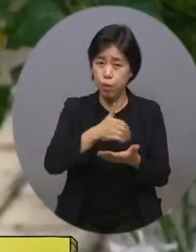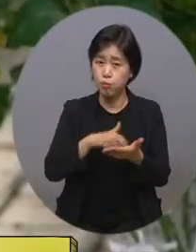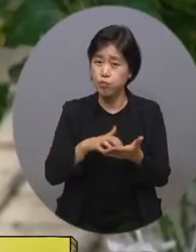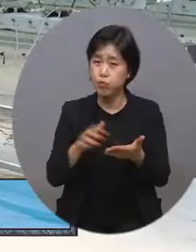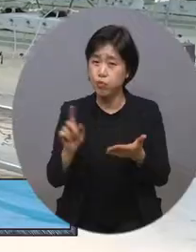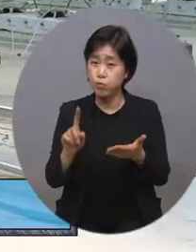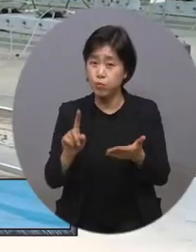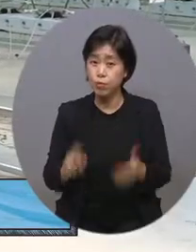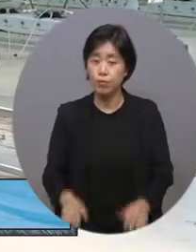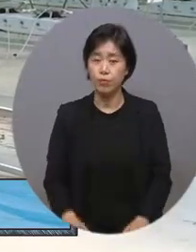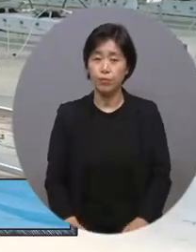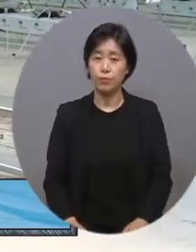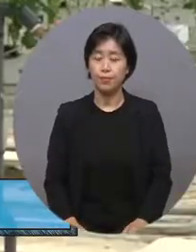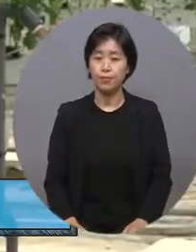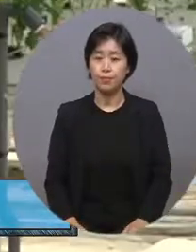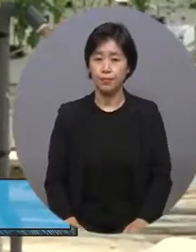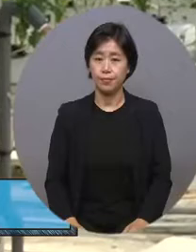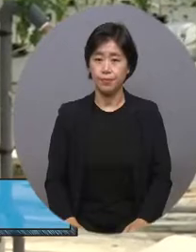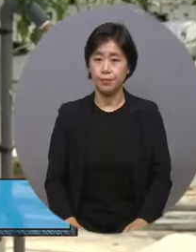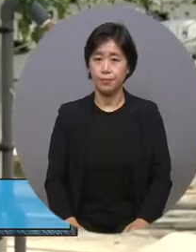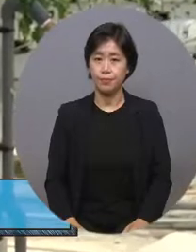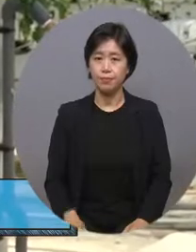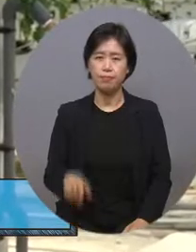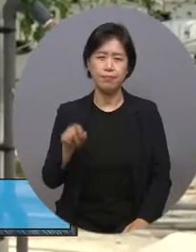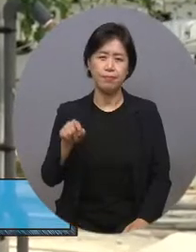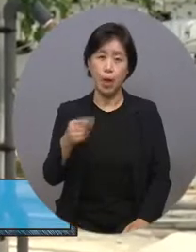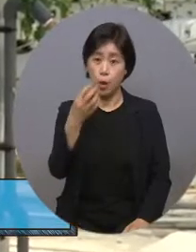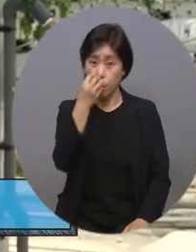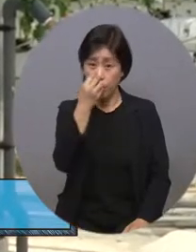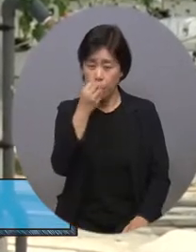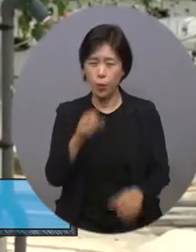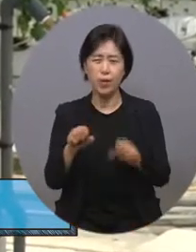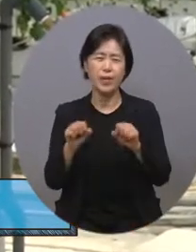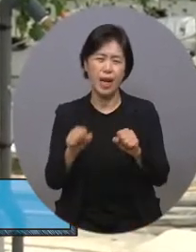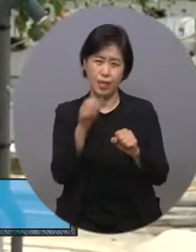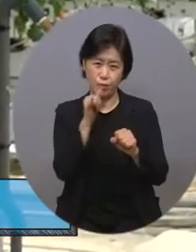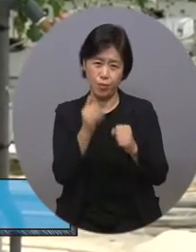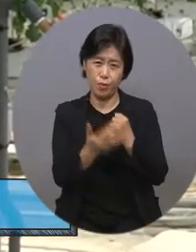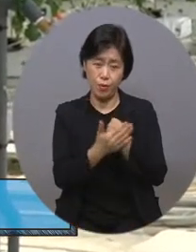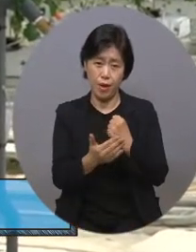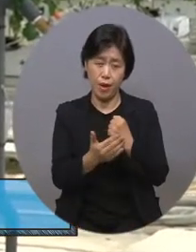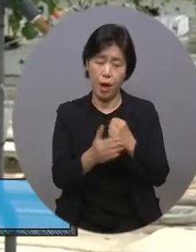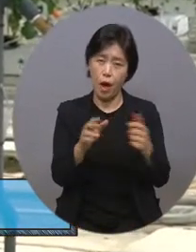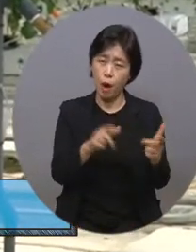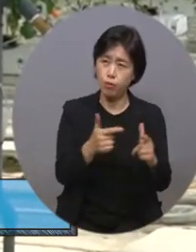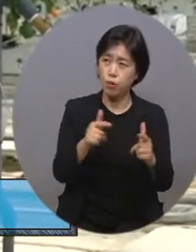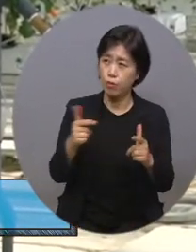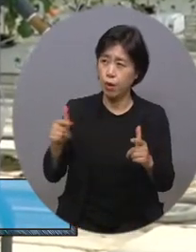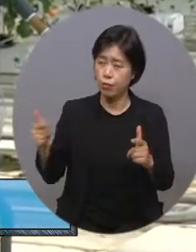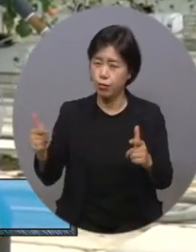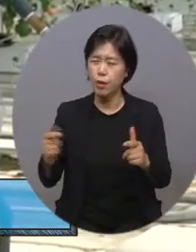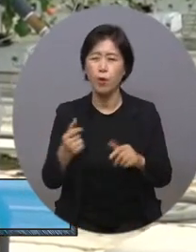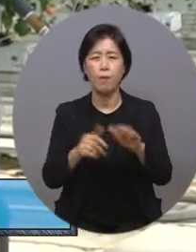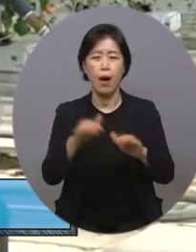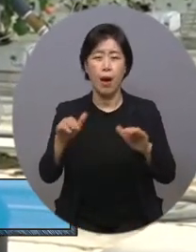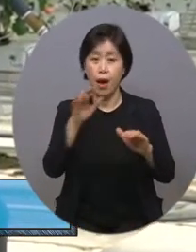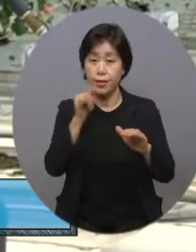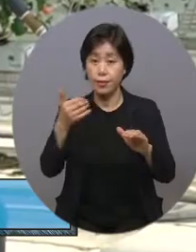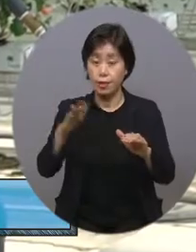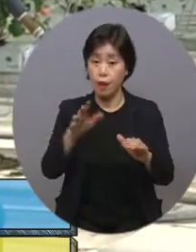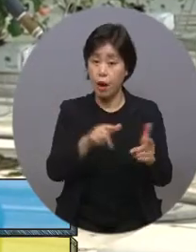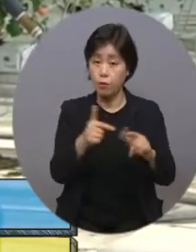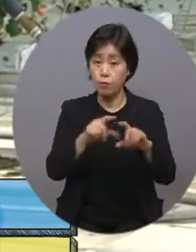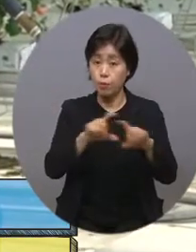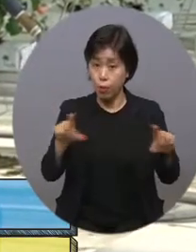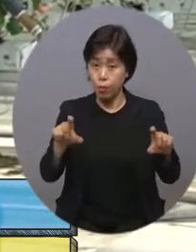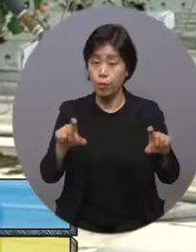되는지? 하루에 총 생산량은 이게 이제 생물이다 보니까 좀 편차가 있지만은 하루에 한 200kg에서 300kg